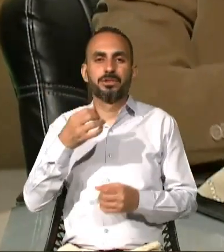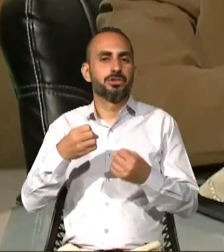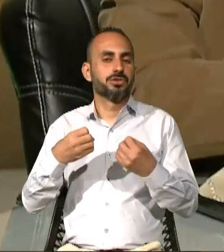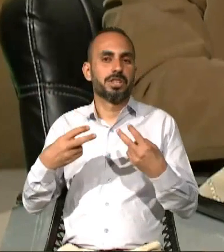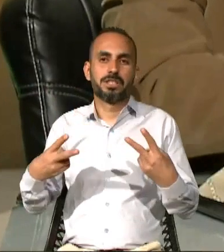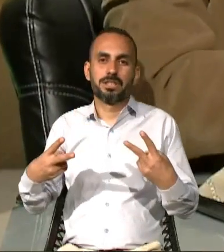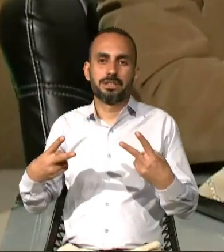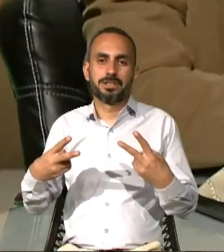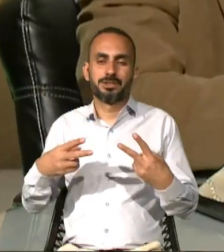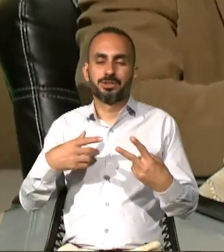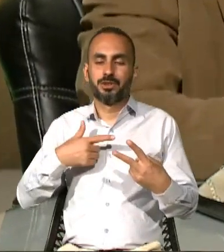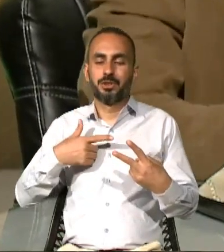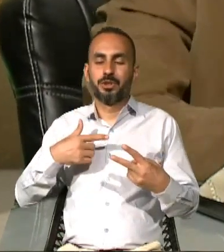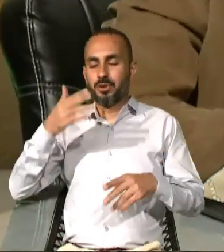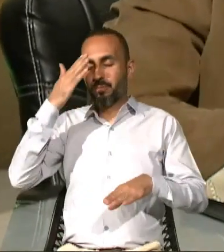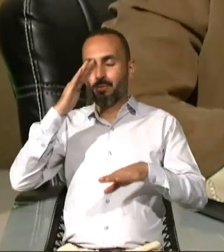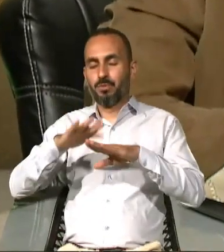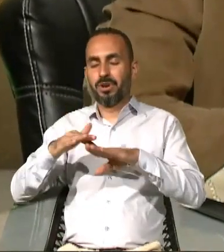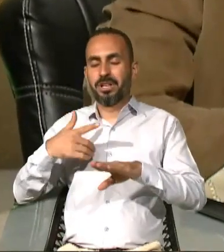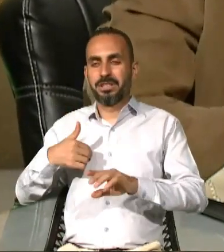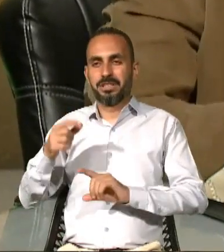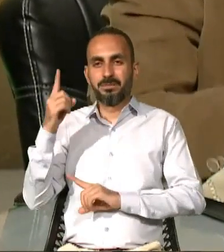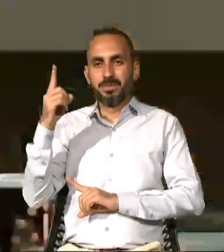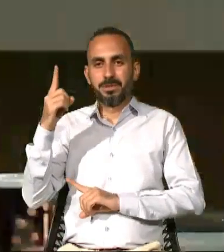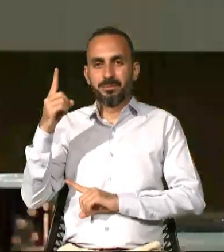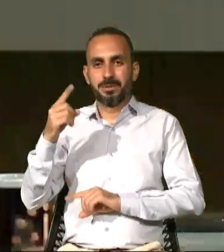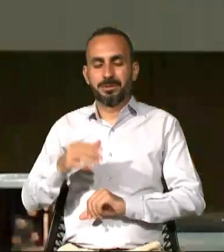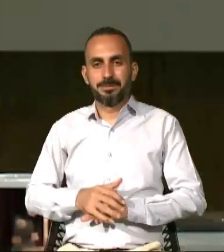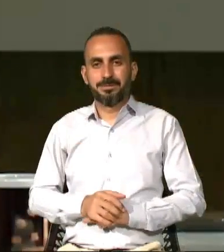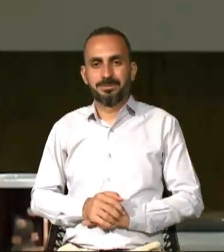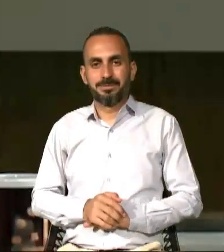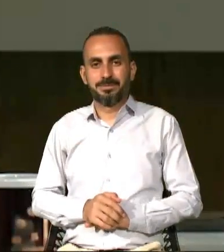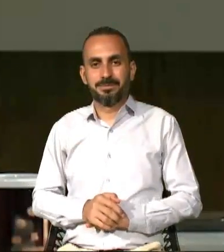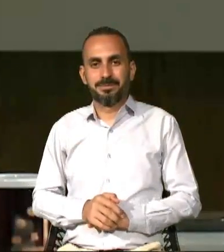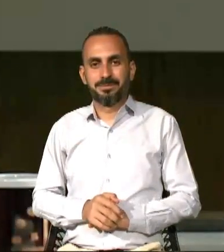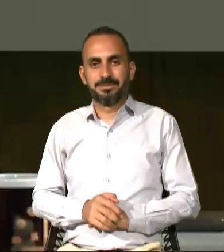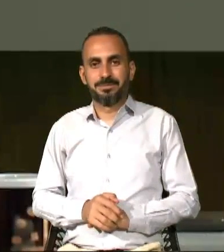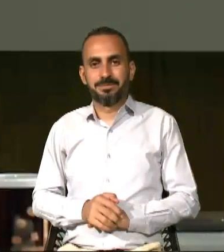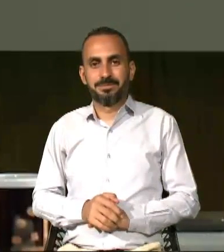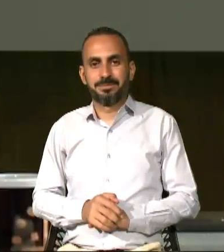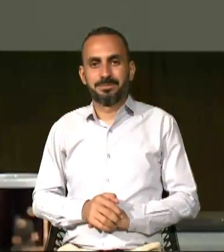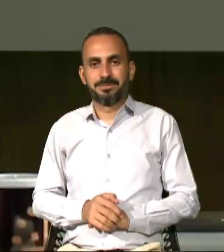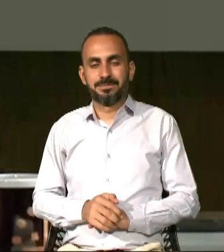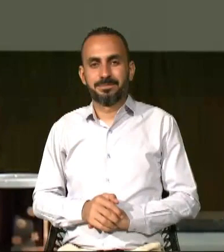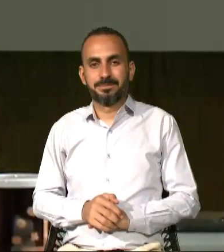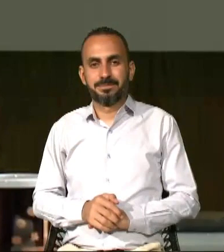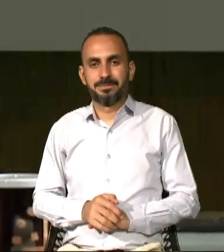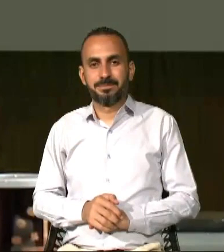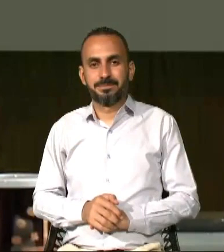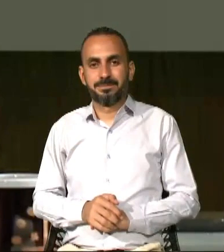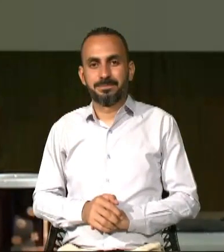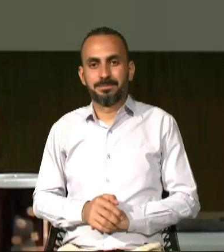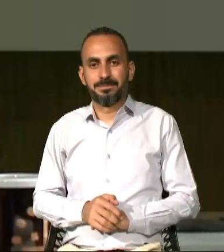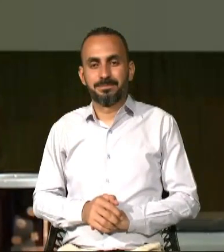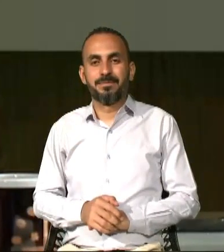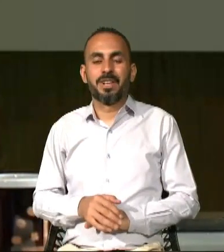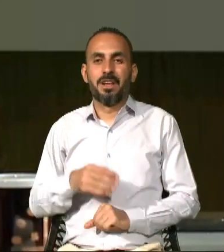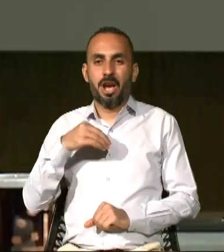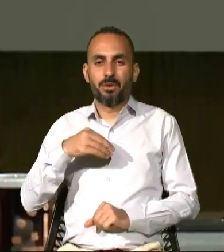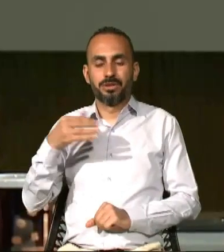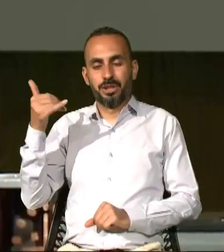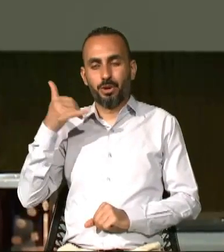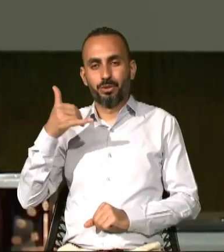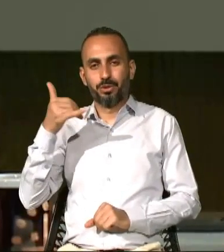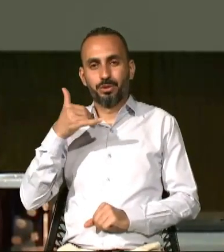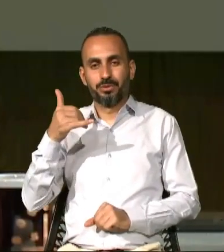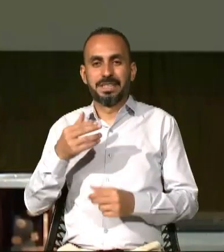اسم الرب، مجد للرب. طبعا أنا ما نفسيش يعني أقطع حديثك كتير، لكن لازم ناخد كام تليفون لأن